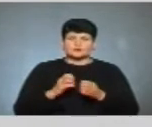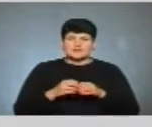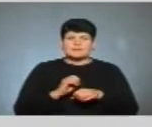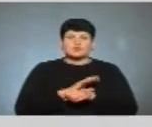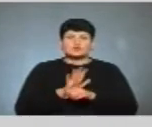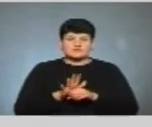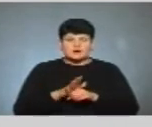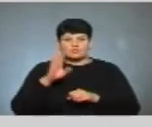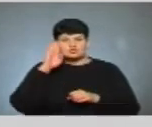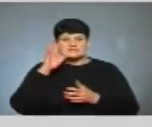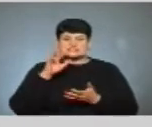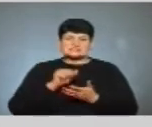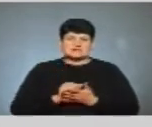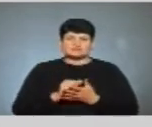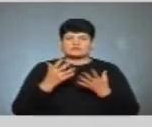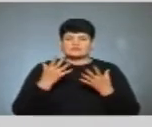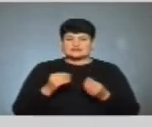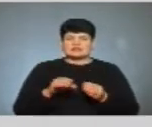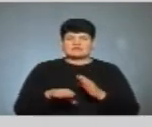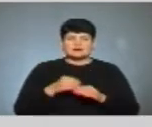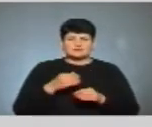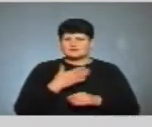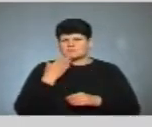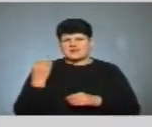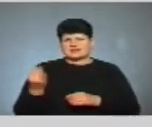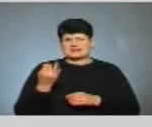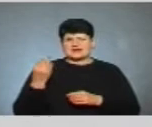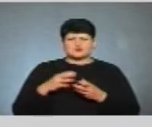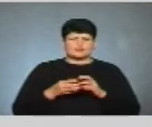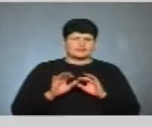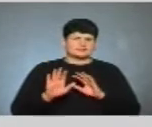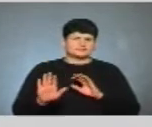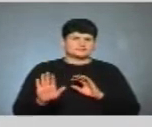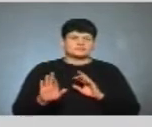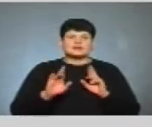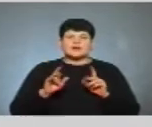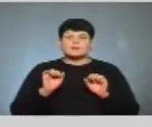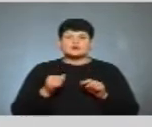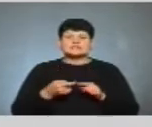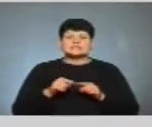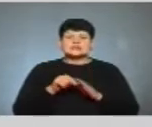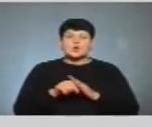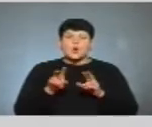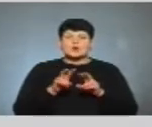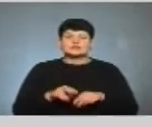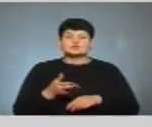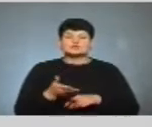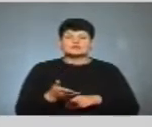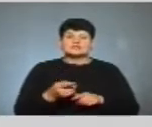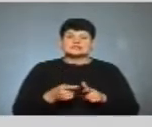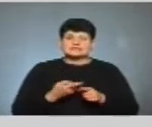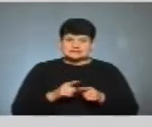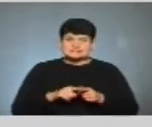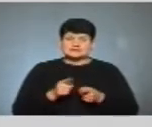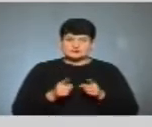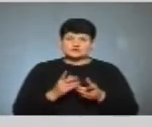це зайнятість у день виборів, відсутність інтересів до виборів і їх результатів. Як можна ось це охарактеризувати? Чи це справді